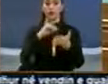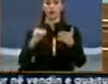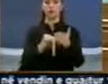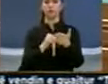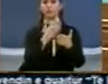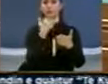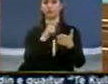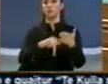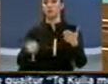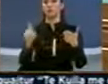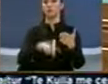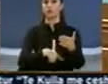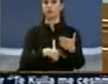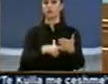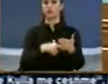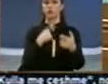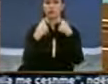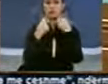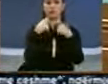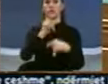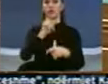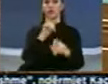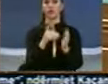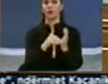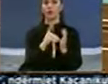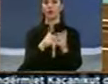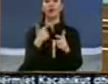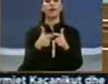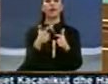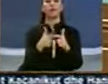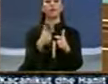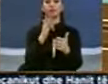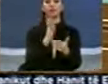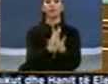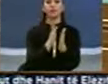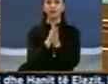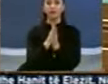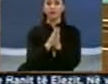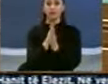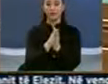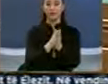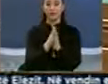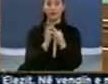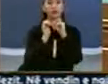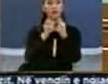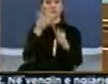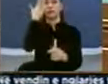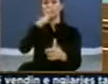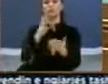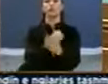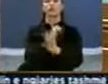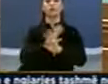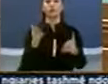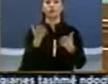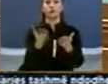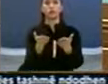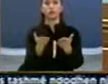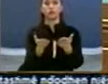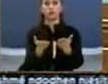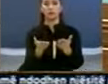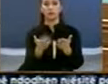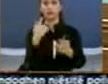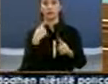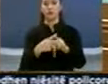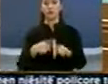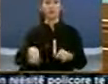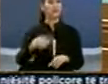ose s'duhet të jetë në rand ditës, sepse ajo çka ka qenë kërkesë është realizu dhe sa i përket tekstit ju